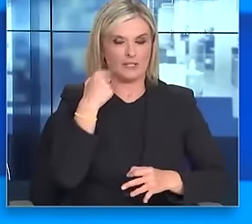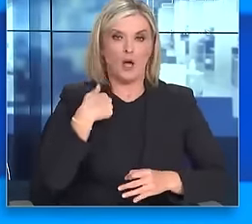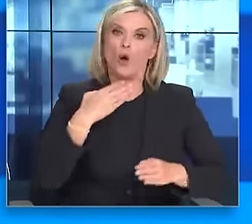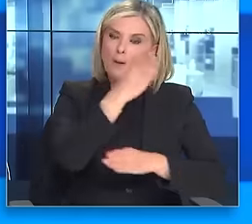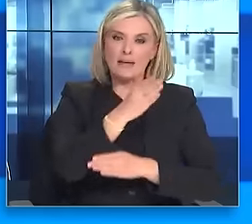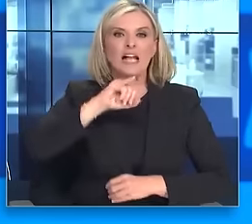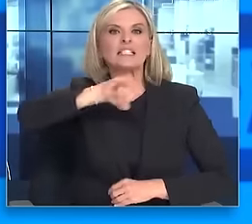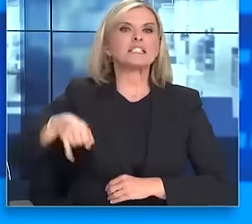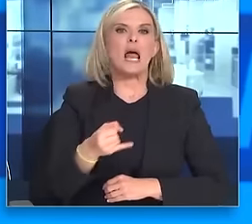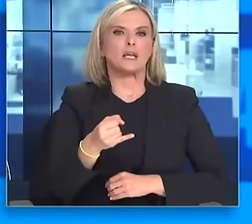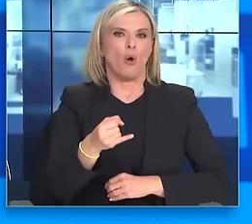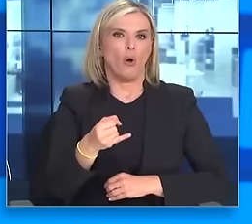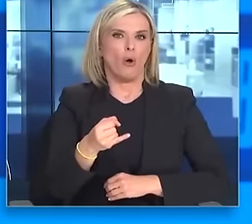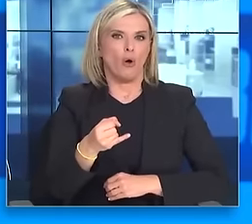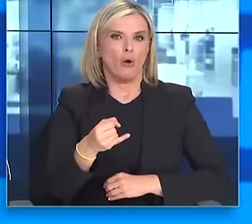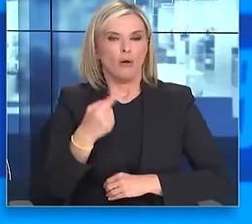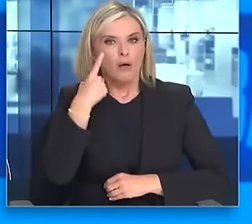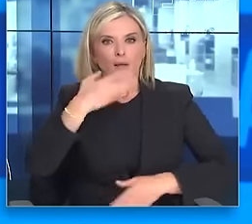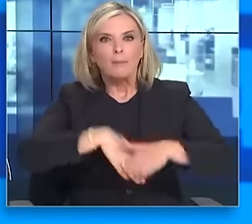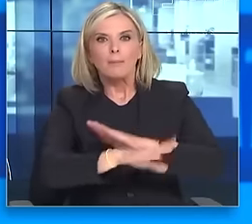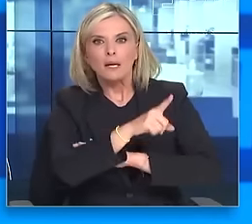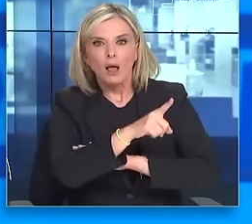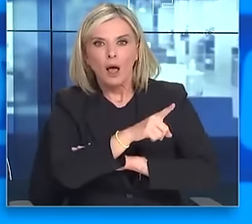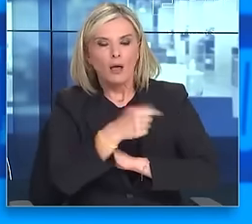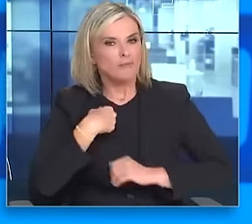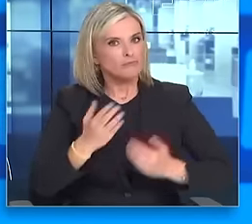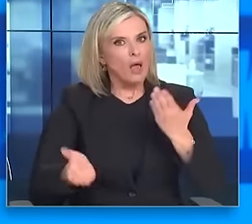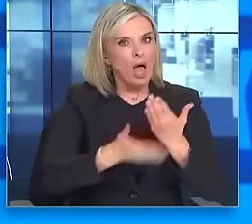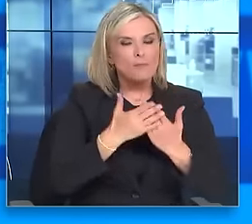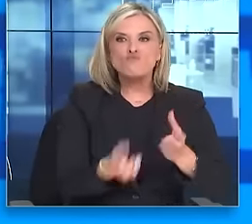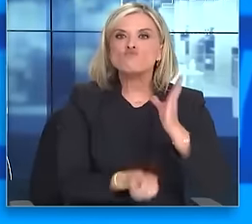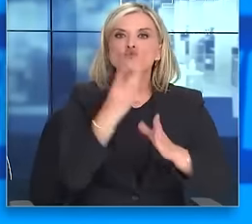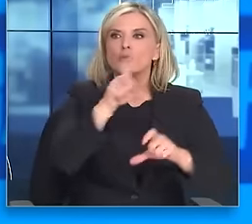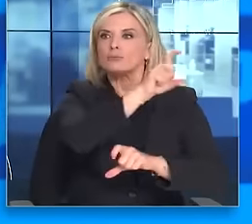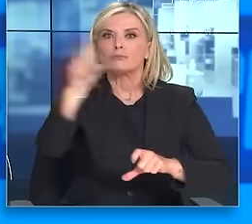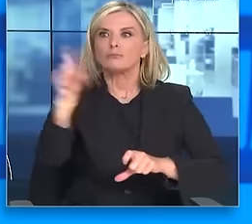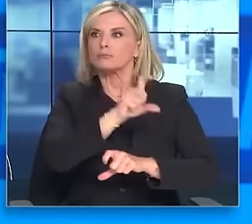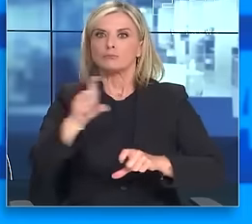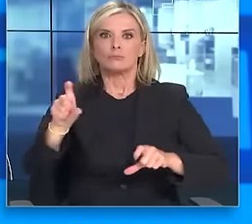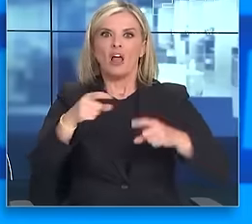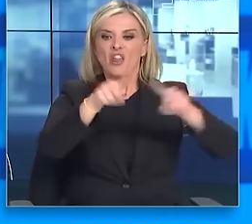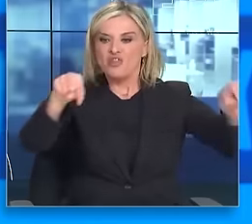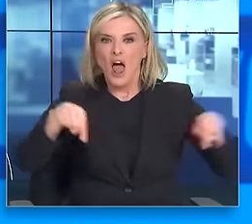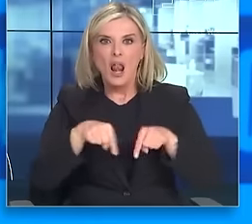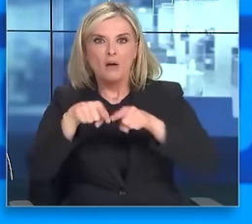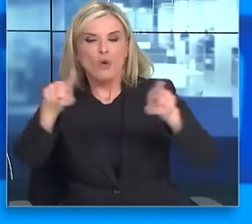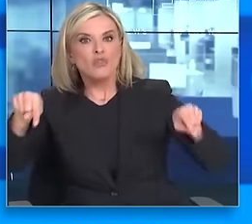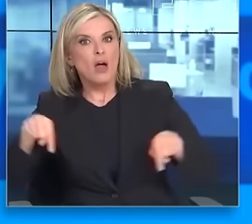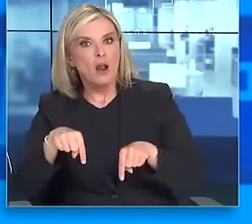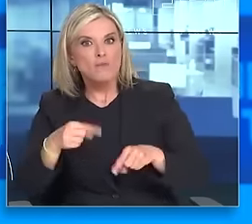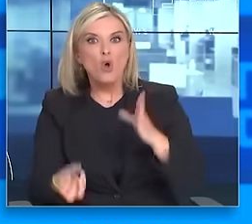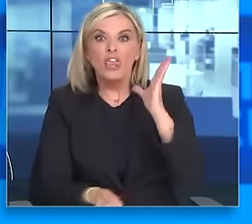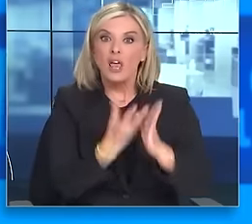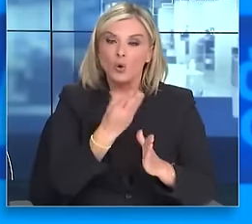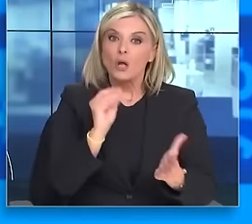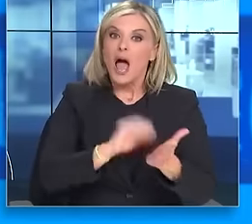και επισκέφθηκα τους νέους θαλάμους. Μετά θα επισκεφθώ το ΚΑΤ, μια μικρή κλινική μικροχειρουργικής του